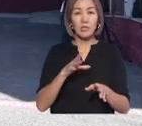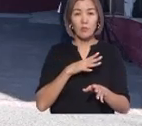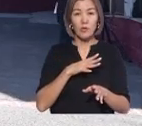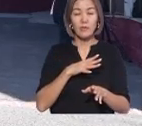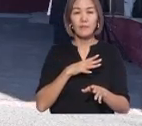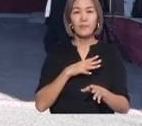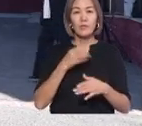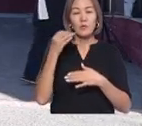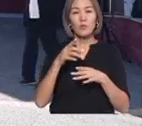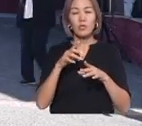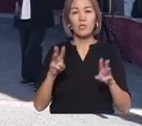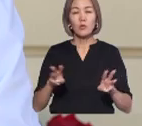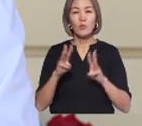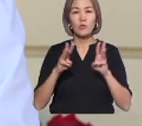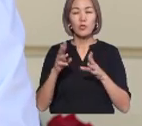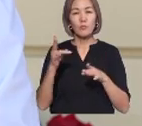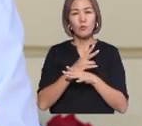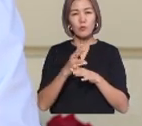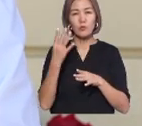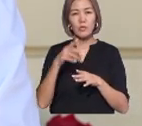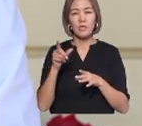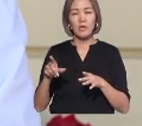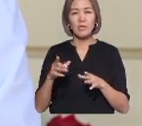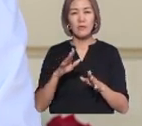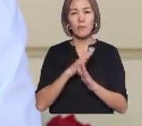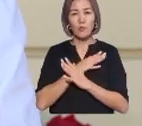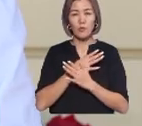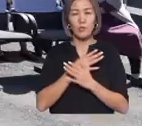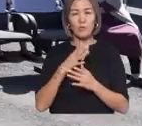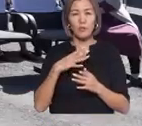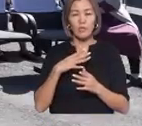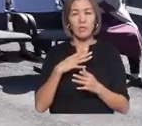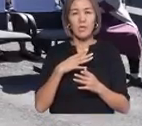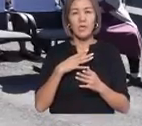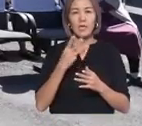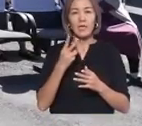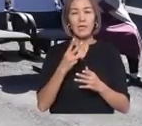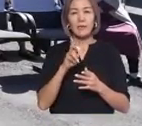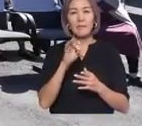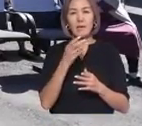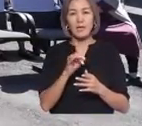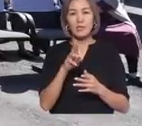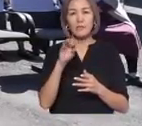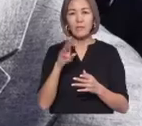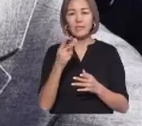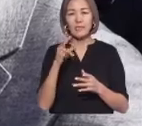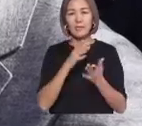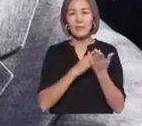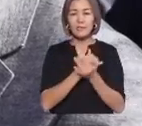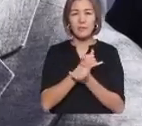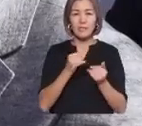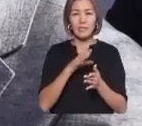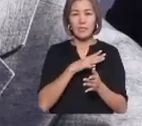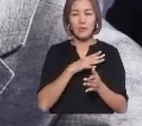болған. Аталған орталықта түнде өрт шығып, 40 адам өлім құшқан болатын. Қаза тапқандардың екеуі Балғайша мен Мақсат мекеме